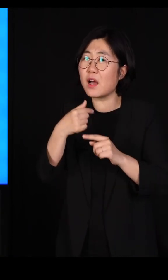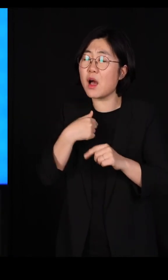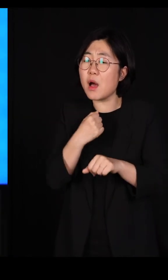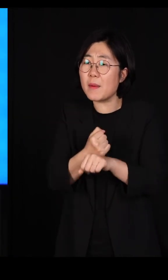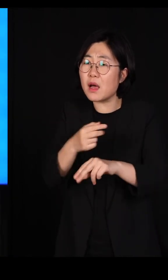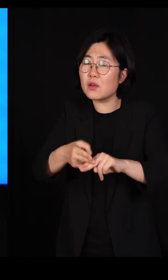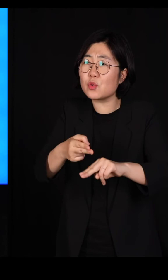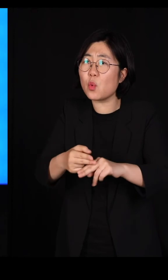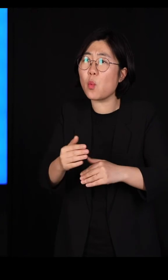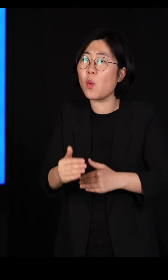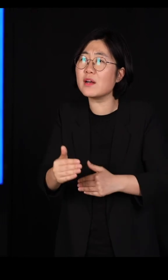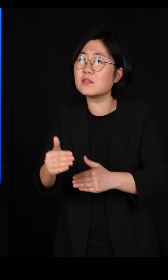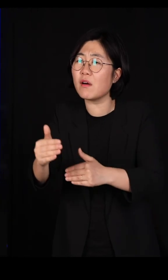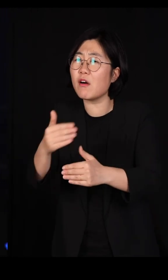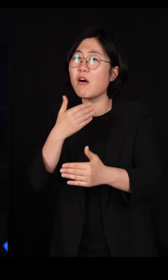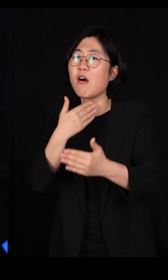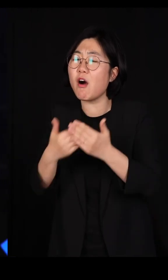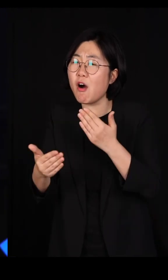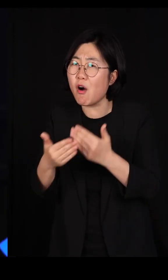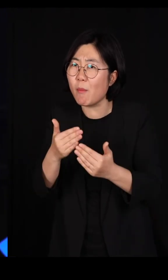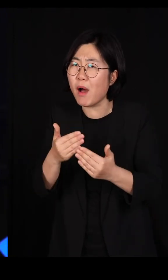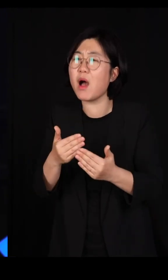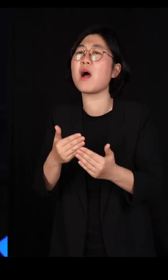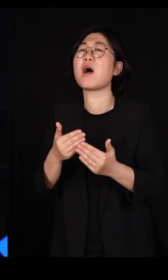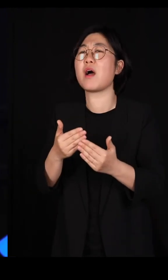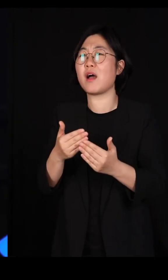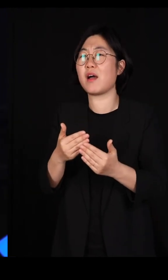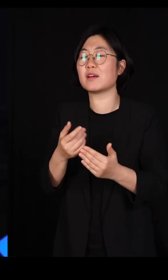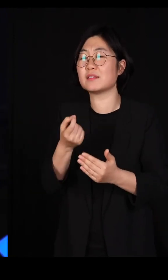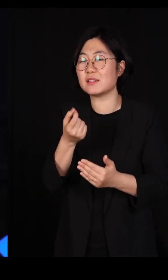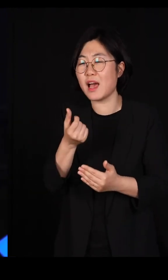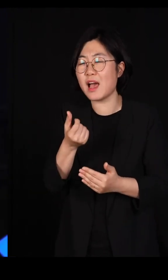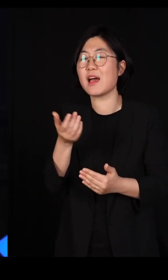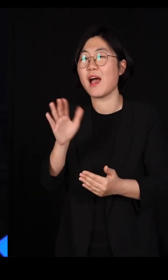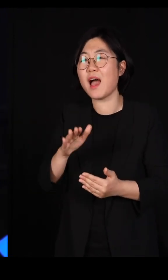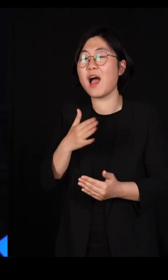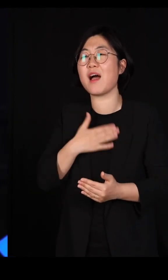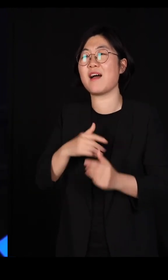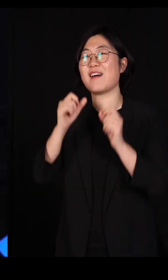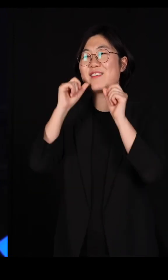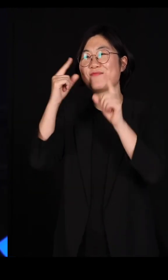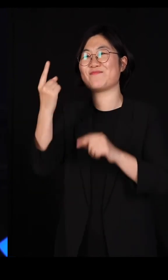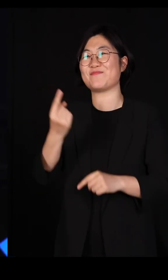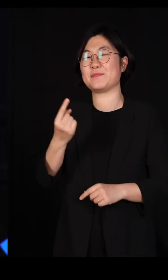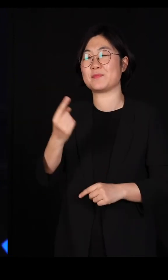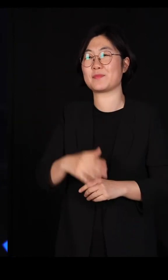거쳐서 어떤 경험을 거쳐서 만들어지는지 작게나마 아실 수 있을